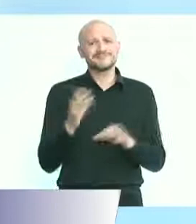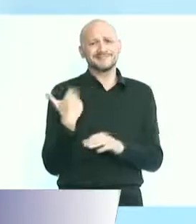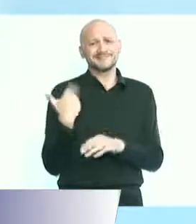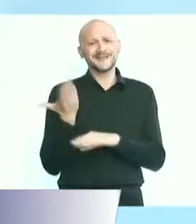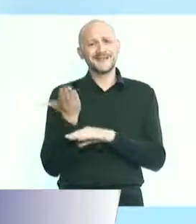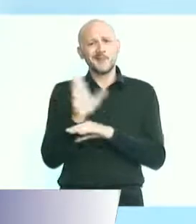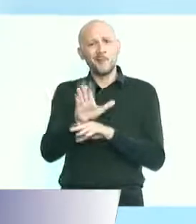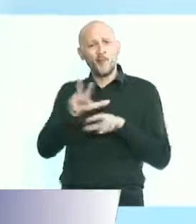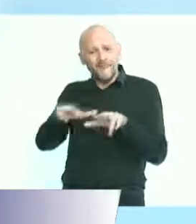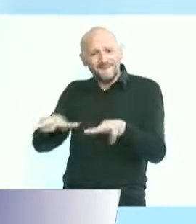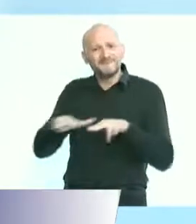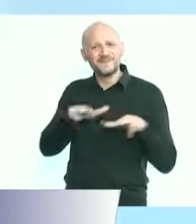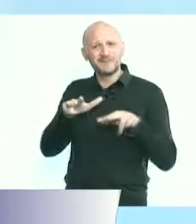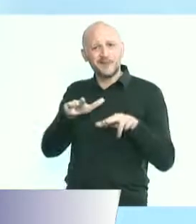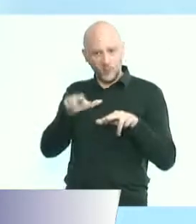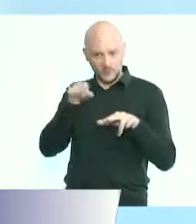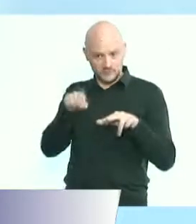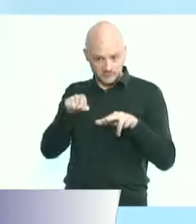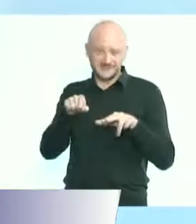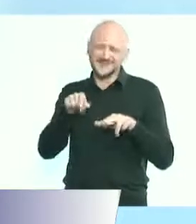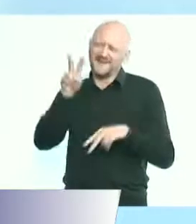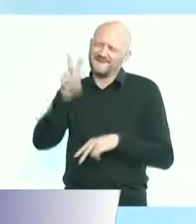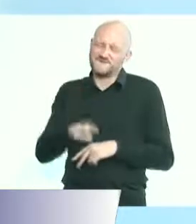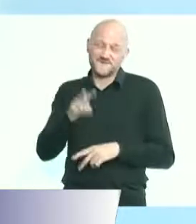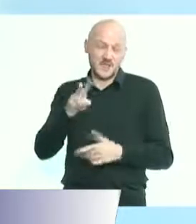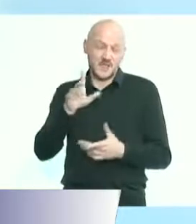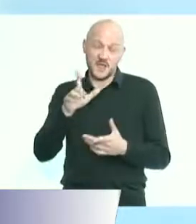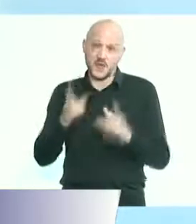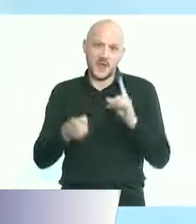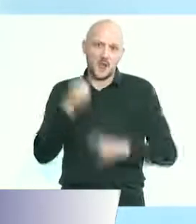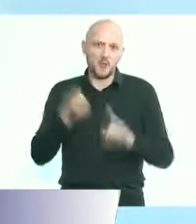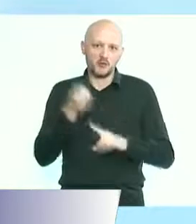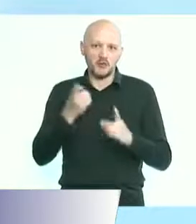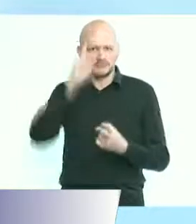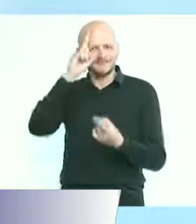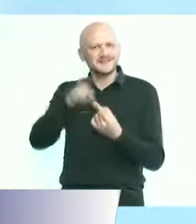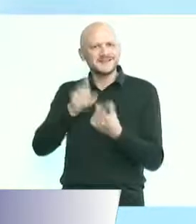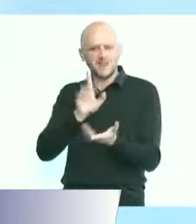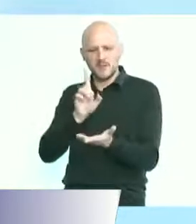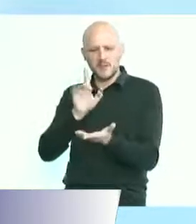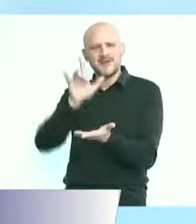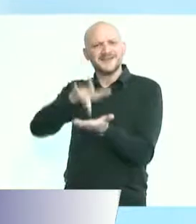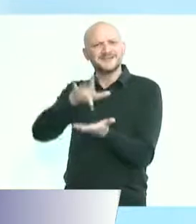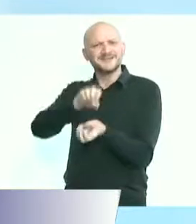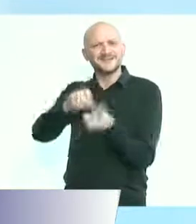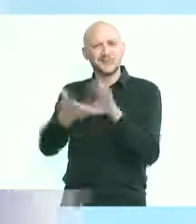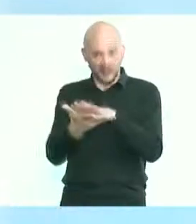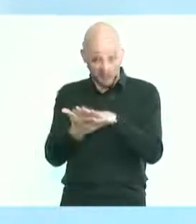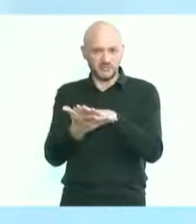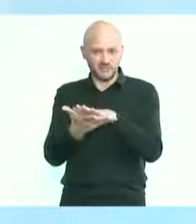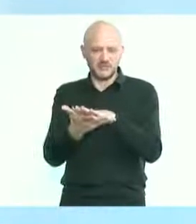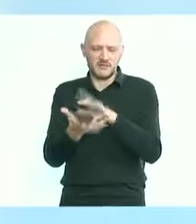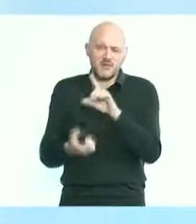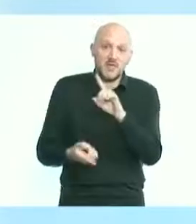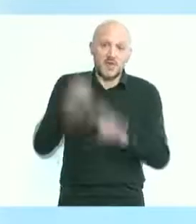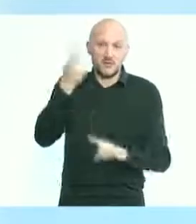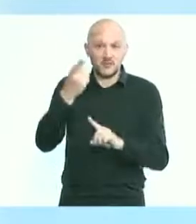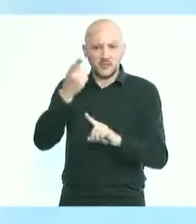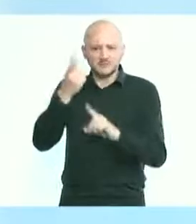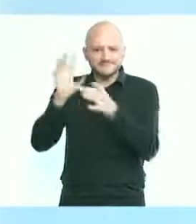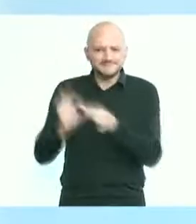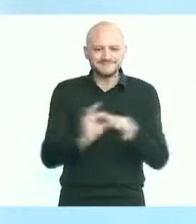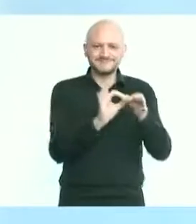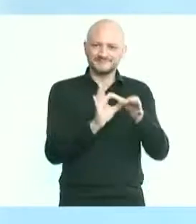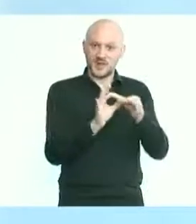petite vidéo, mais site très important, celui d'Accès Libre, évoque bien le sujet qui nous réunit aujourd'hui, l'objectif collectif que nous